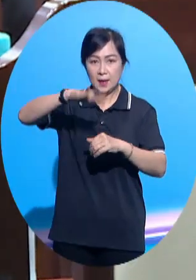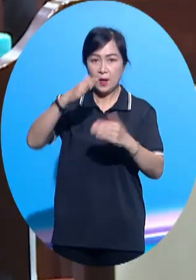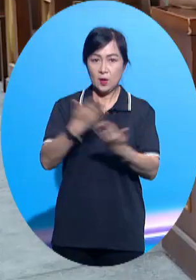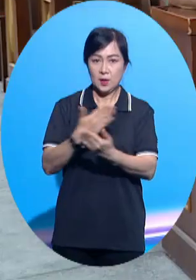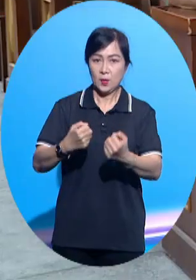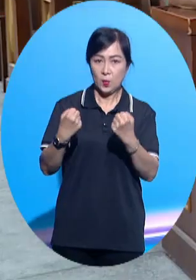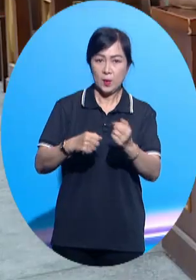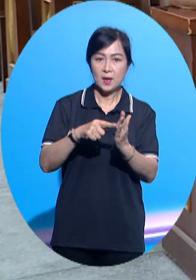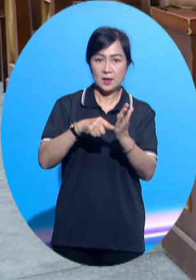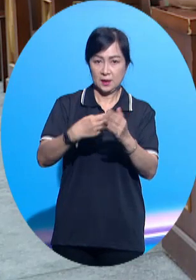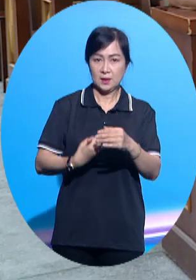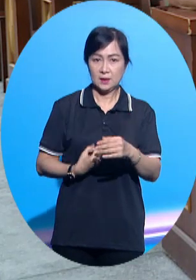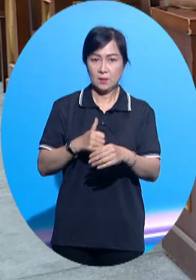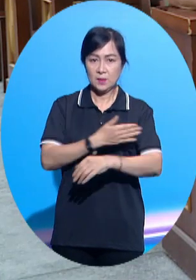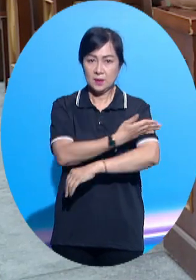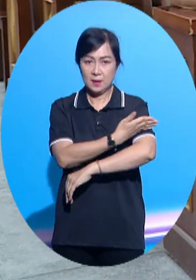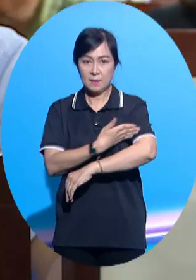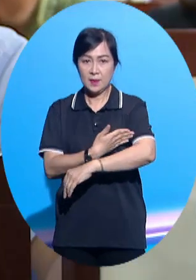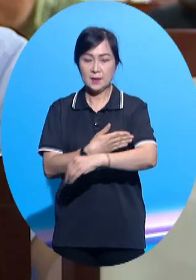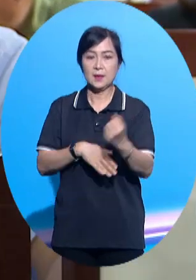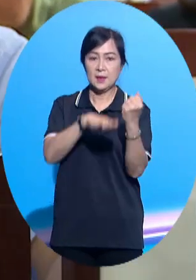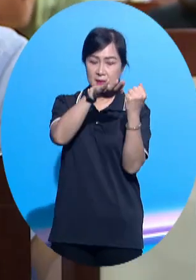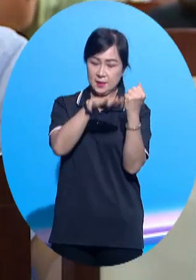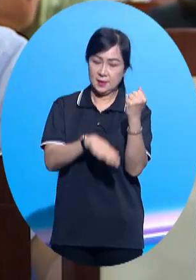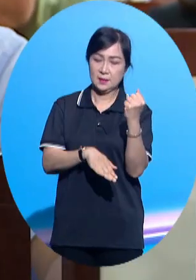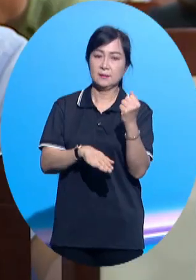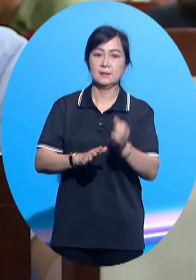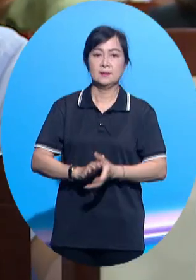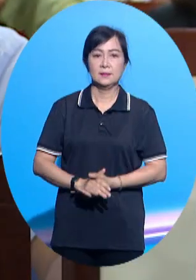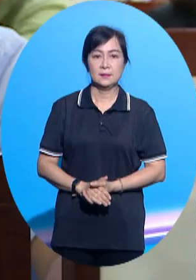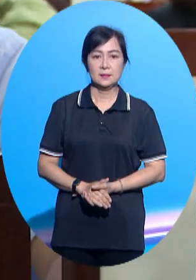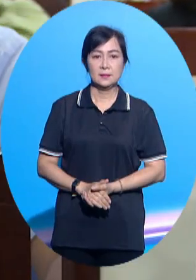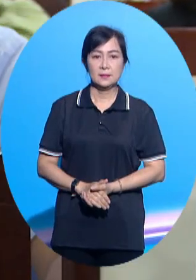việc góp phần nâng cao cải thiện sức khỏe và chất lượng sống của các thương bệnh binh trên cả nước.